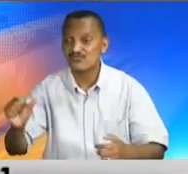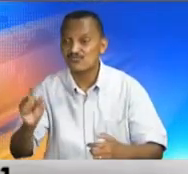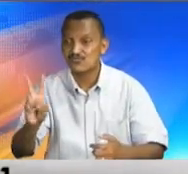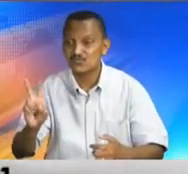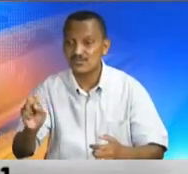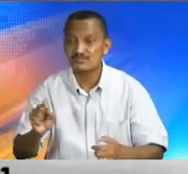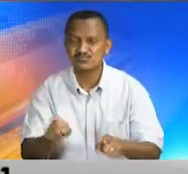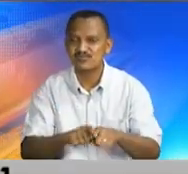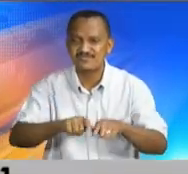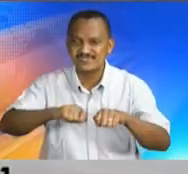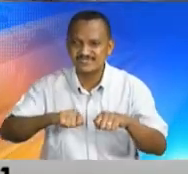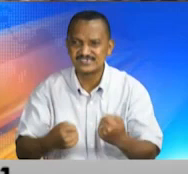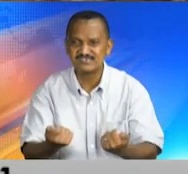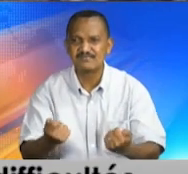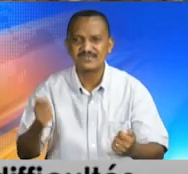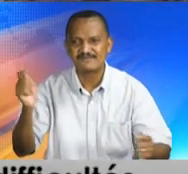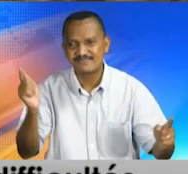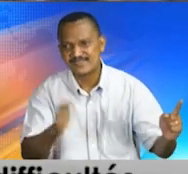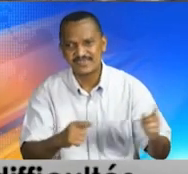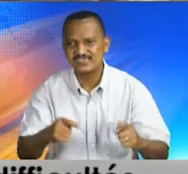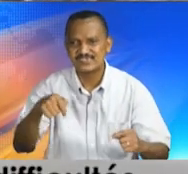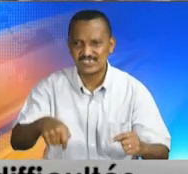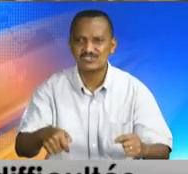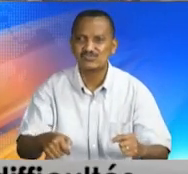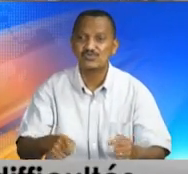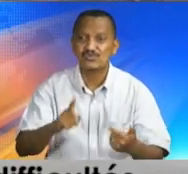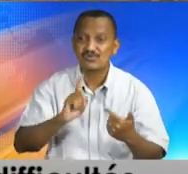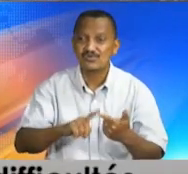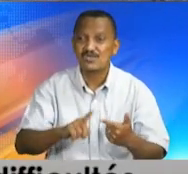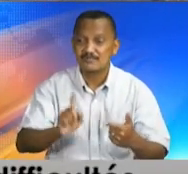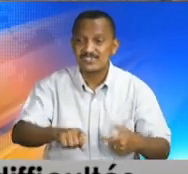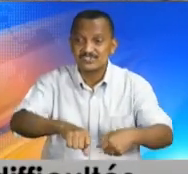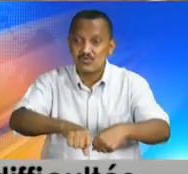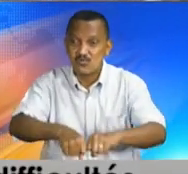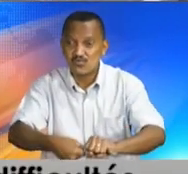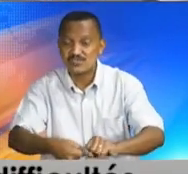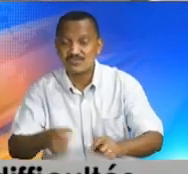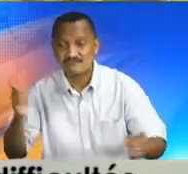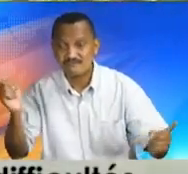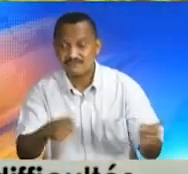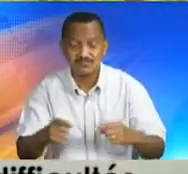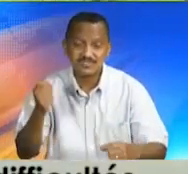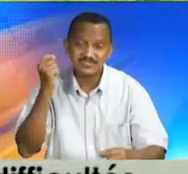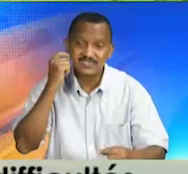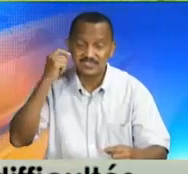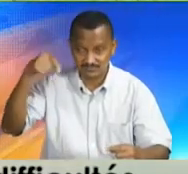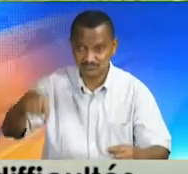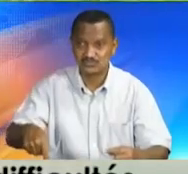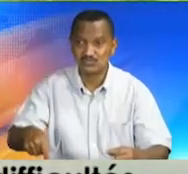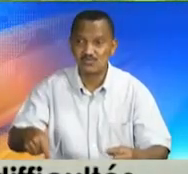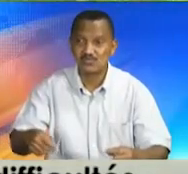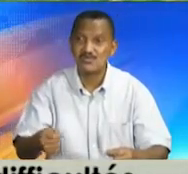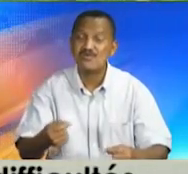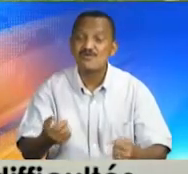izay manimba sy mamono ireo Tantely anaty ruche. Ankoatra izay, olana ho an'ireo mpisehatra amin'ny fiompiana Tantely ihany koa ankehitriny ny fiakaran'ny